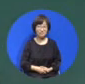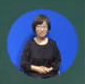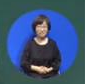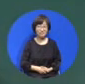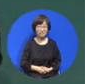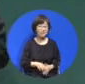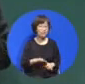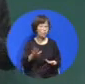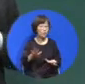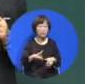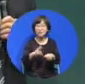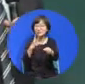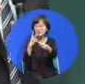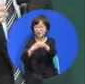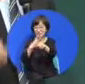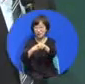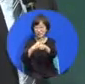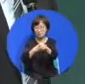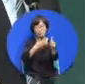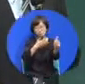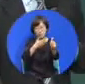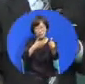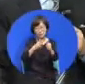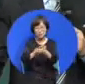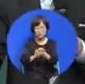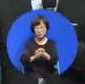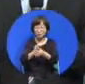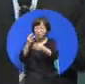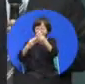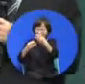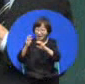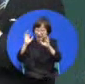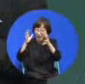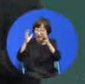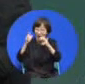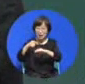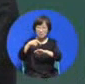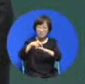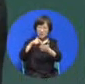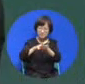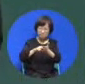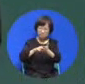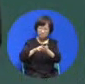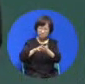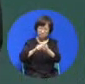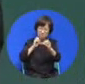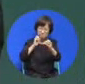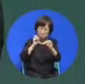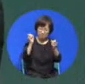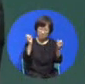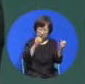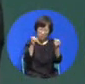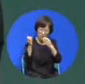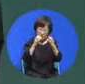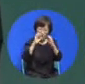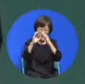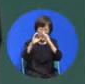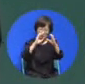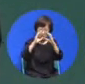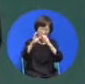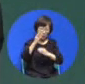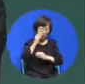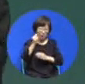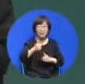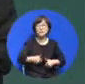아이들하고 진심으로 마음 소통이 되어야 돼요. You as Sunday school teachers must be able to sincerely connect with your hearts